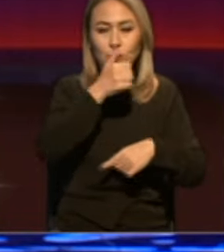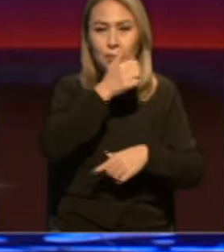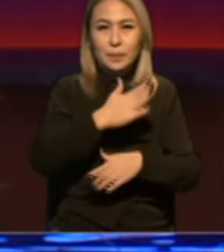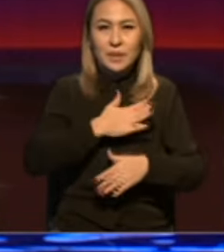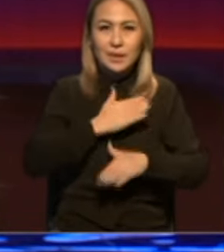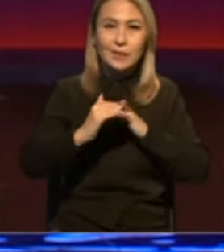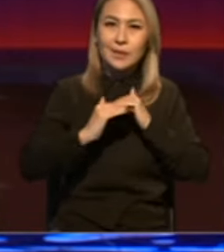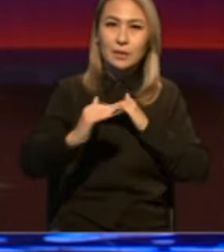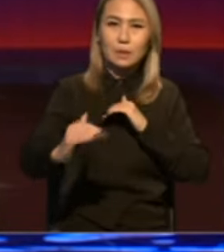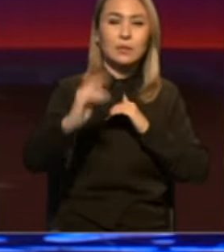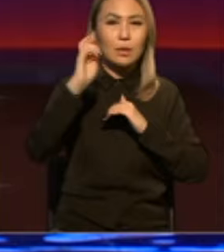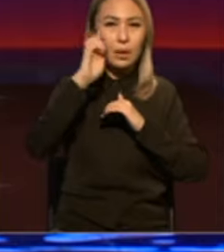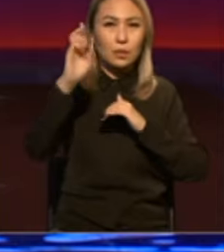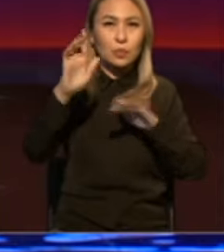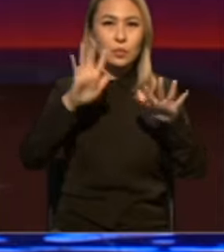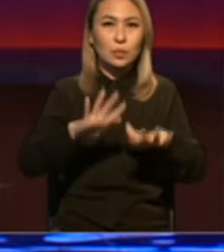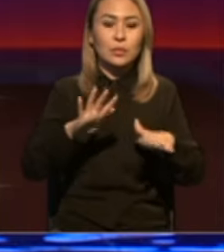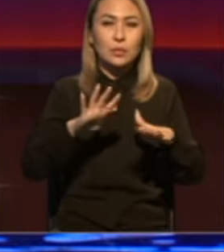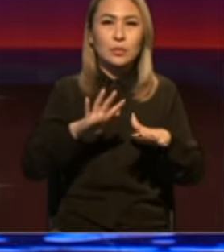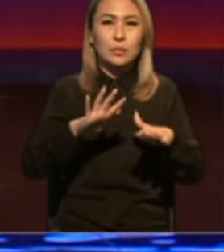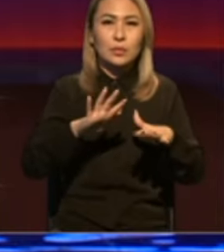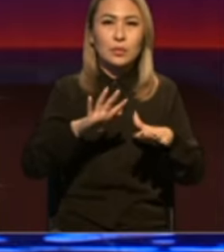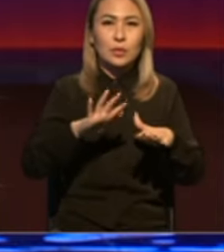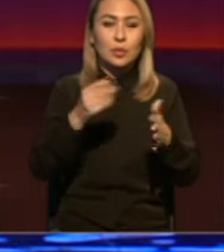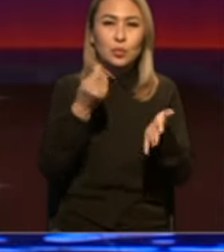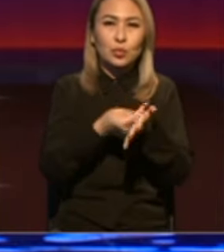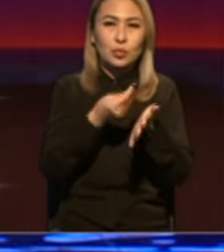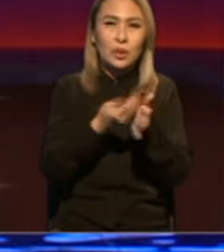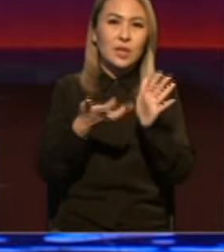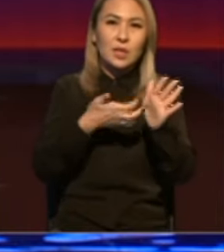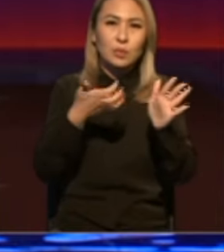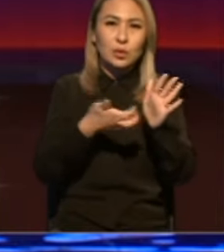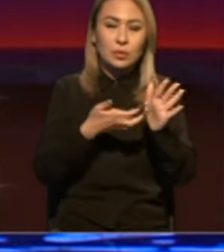елдегі қайда? Бюджет тапшылығы